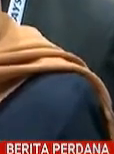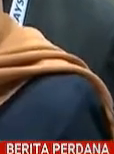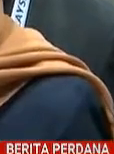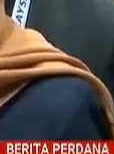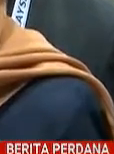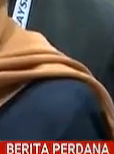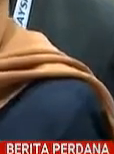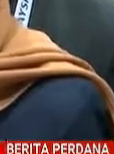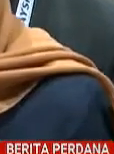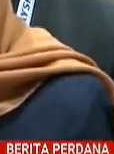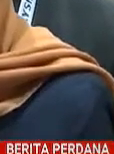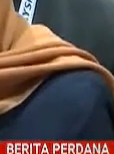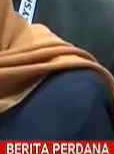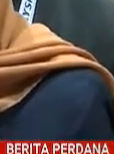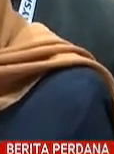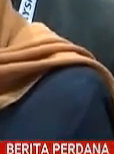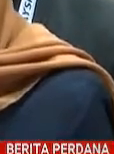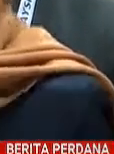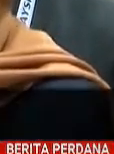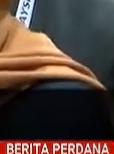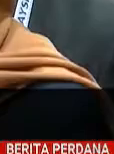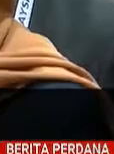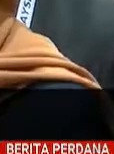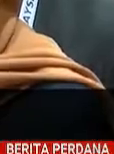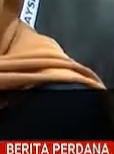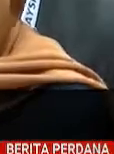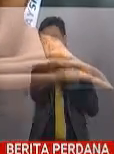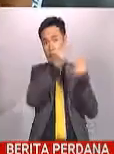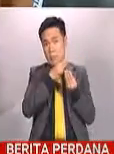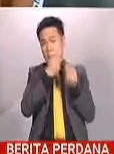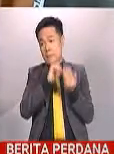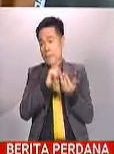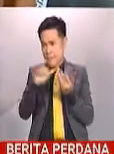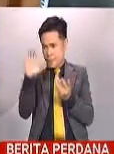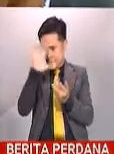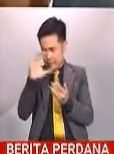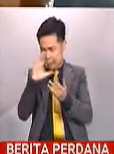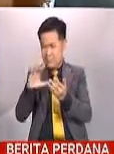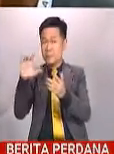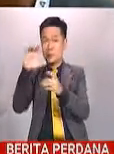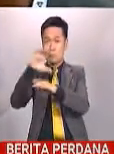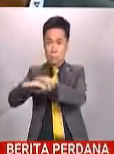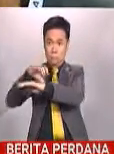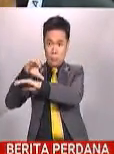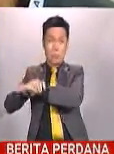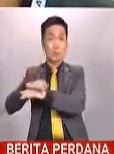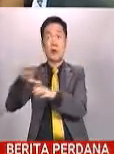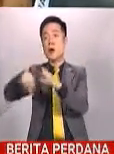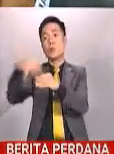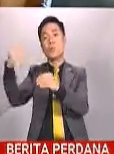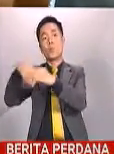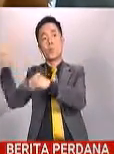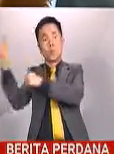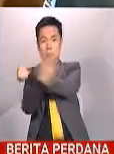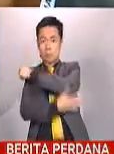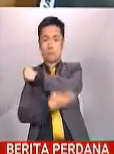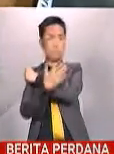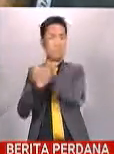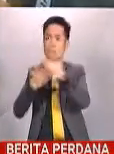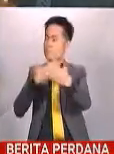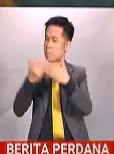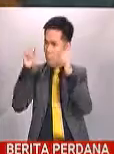berkata pihaknya diberi kuasa untuk mendakwa individu berkenaan walaupun mereka adalah warga asing yang berada di luar